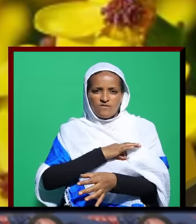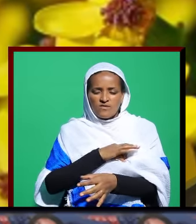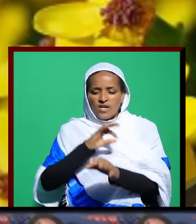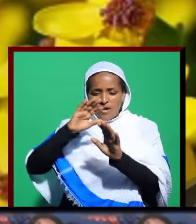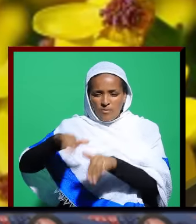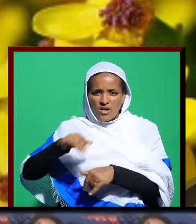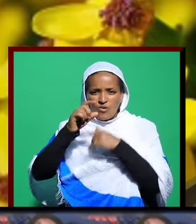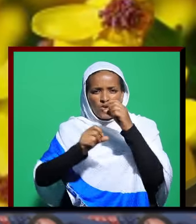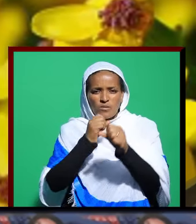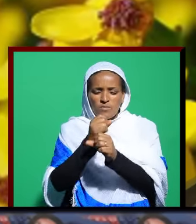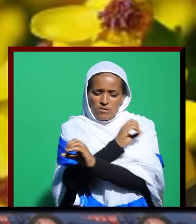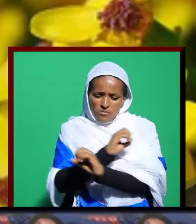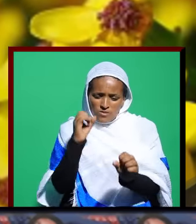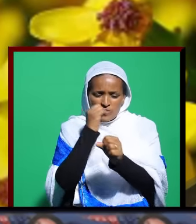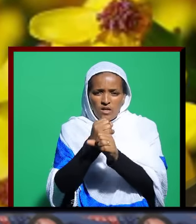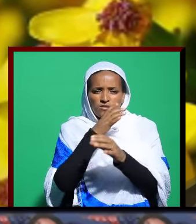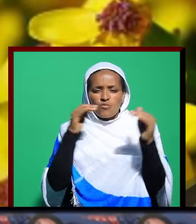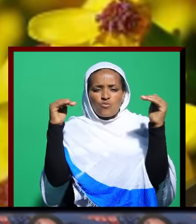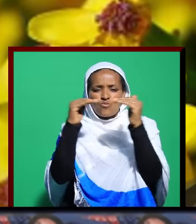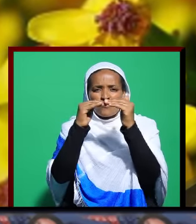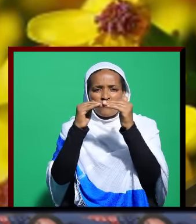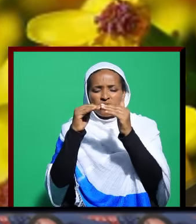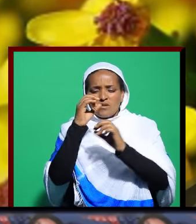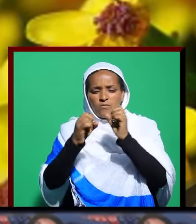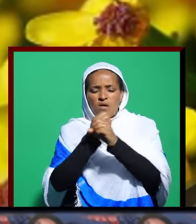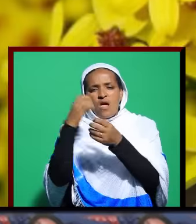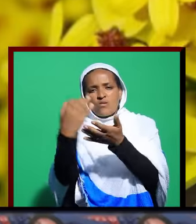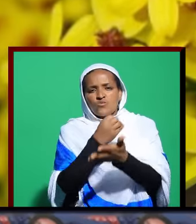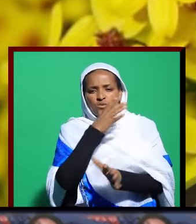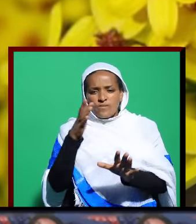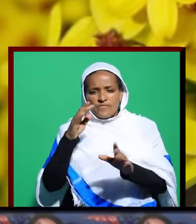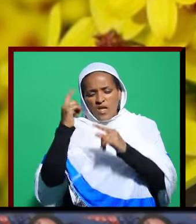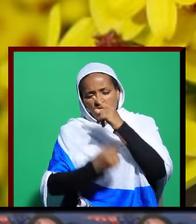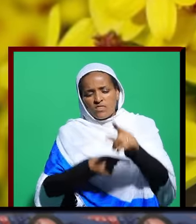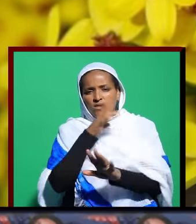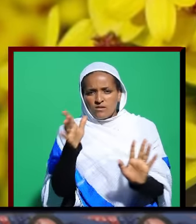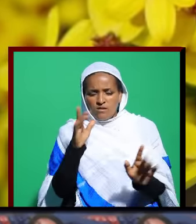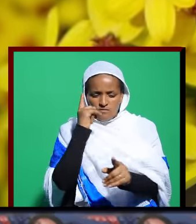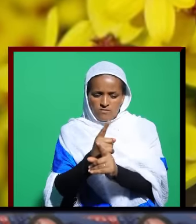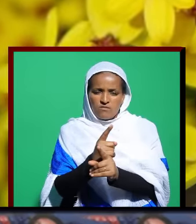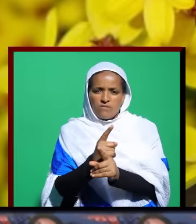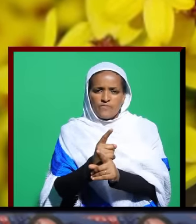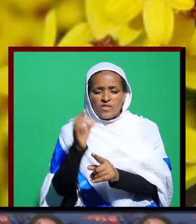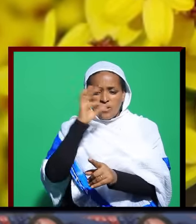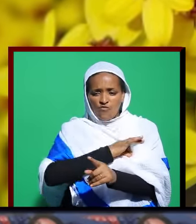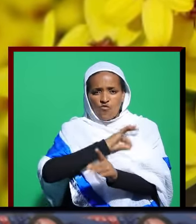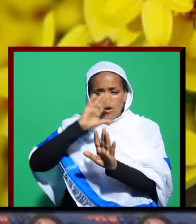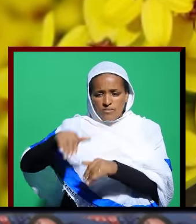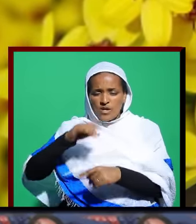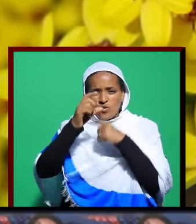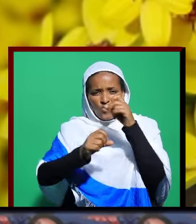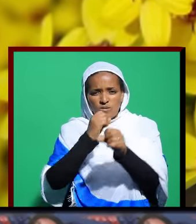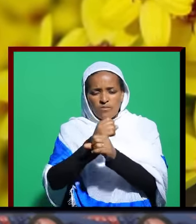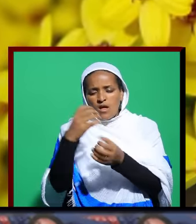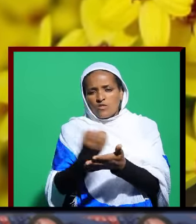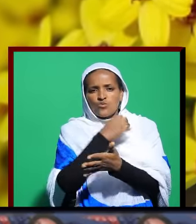ይተርፋሉ። ተርፎ ከሚቀረው እድሜ ምንም ሳልሰራ በእኩሌታው አትውሰደኝ፣ አታሳቀኝ፣ አትቅሰፈኝ ነው የሚለው። ትክክል ነው። በቃ ተርፎ